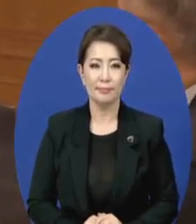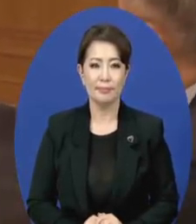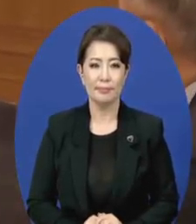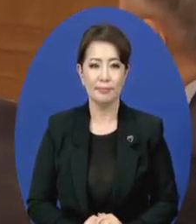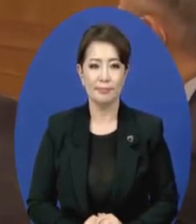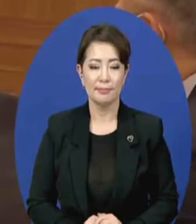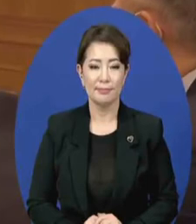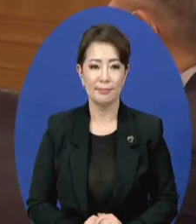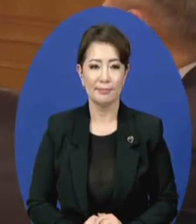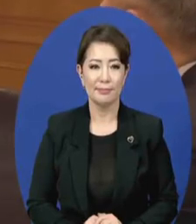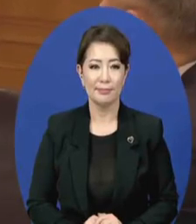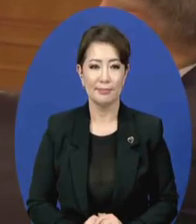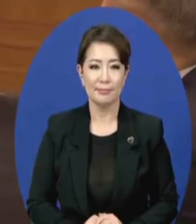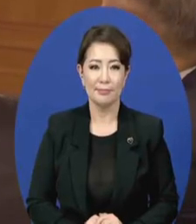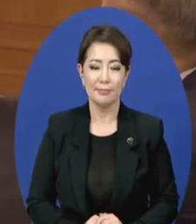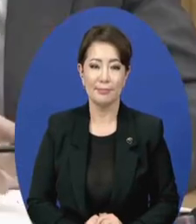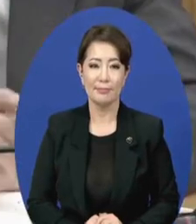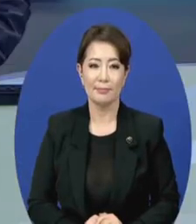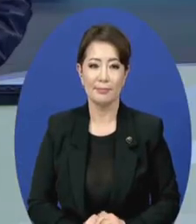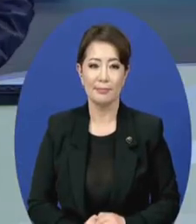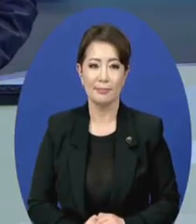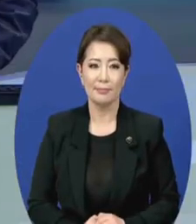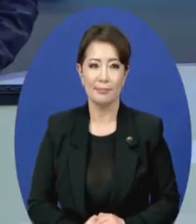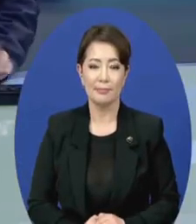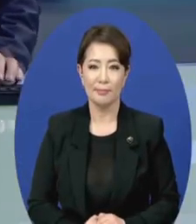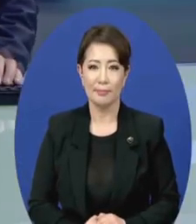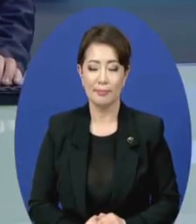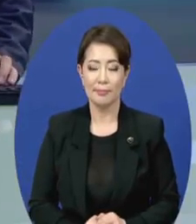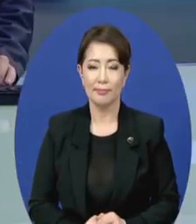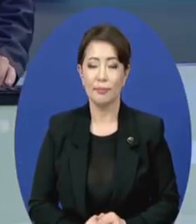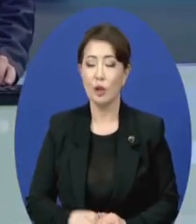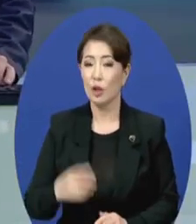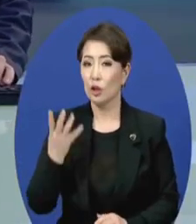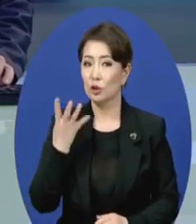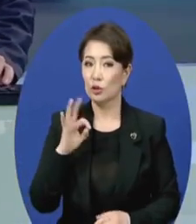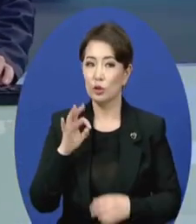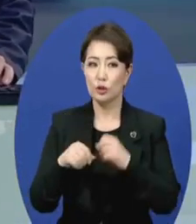Жилийн өмнөх энэ өдөр